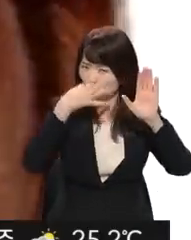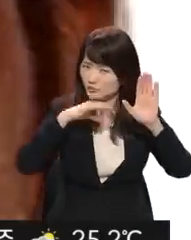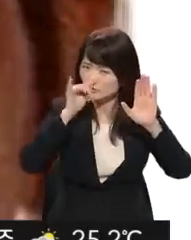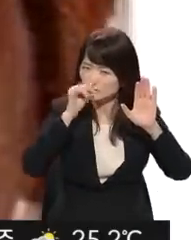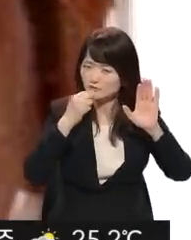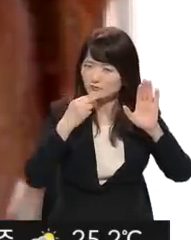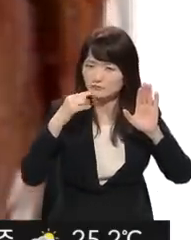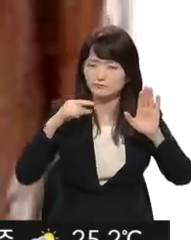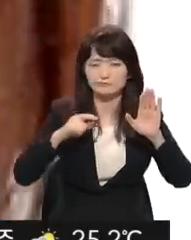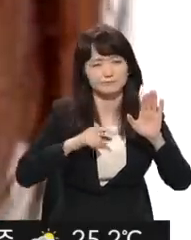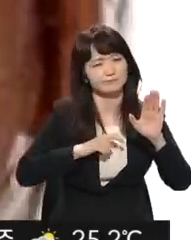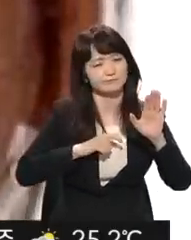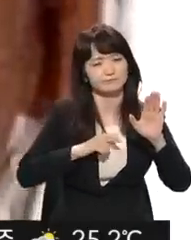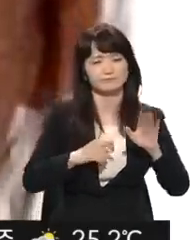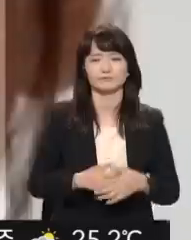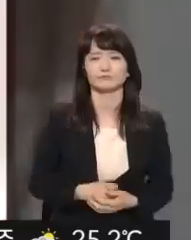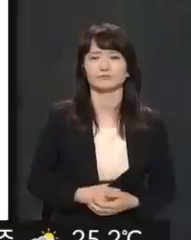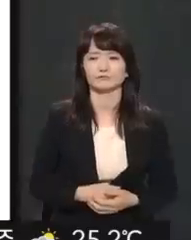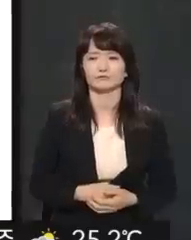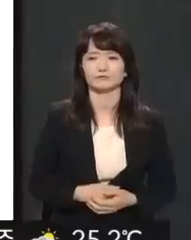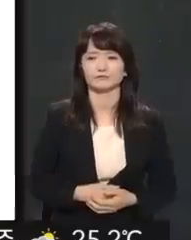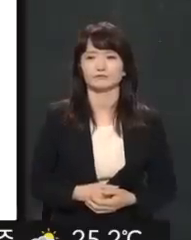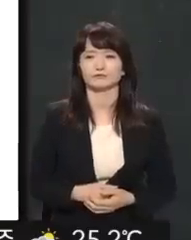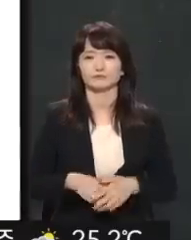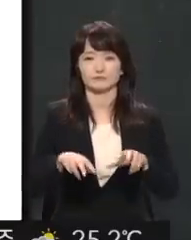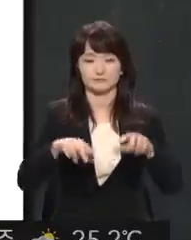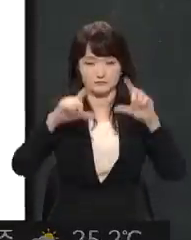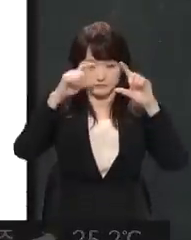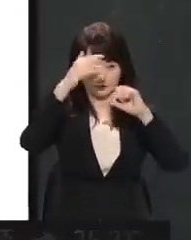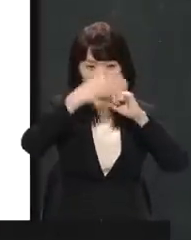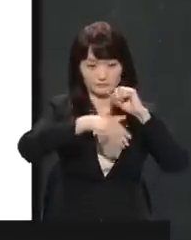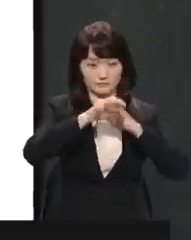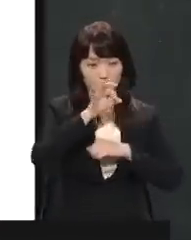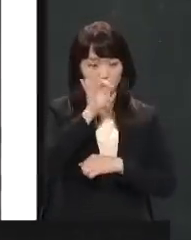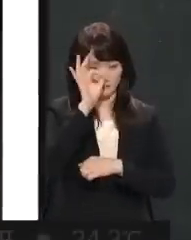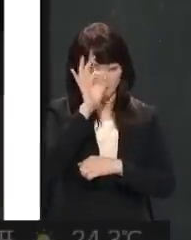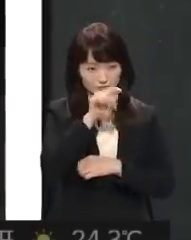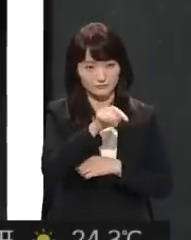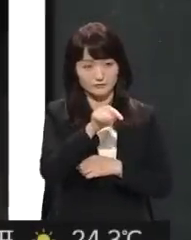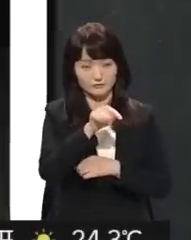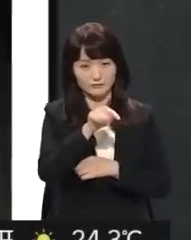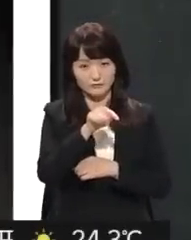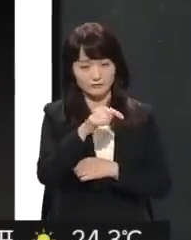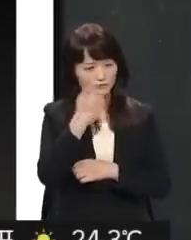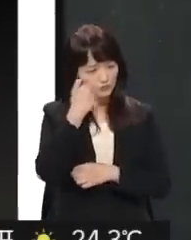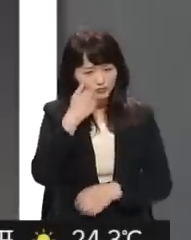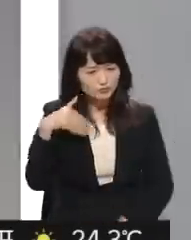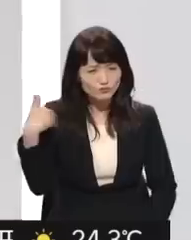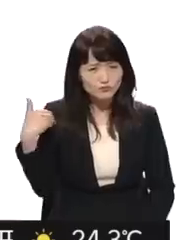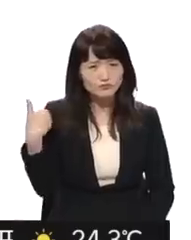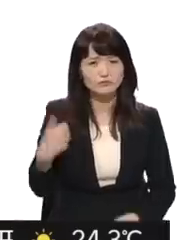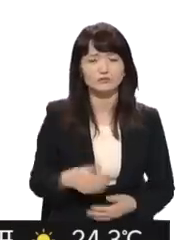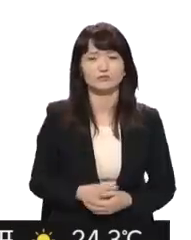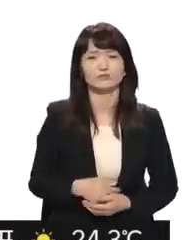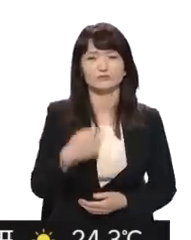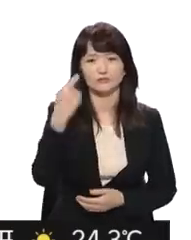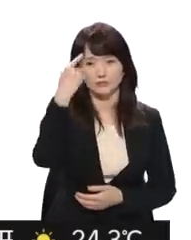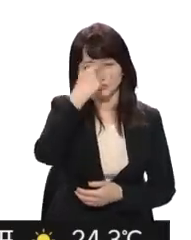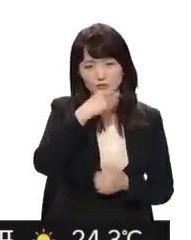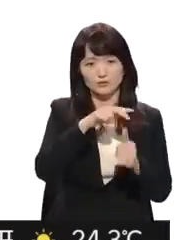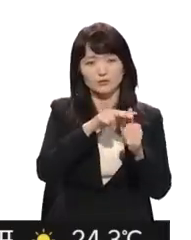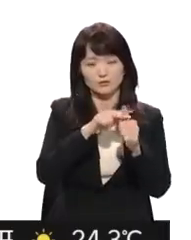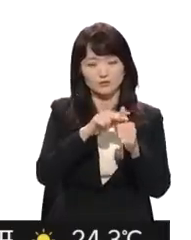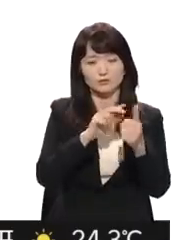건지 또 의문이 되는 부분입니다 동창들이 지금 저 사진을 보고 어 못 알아봤다 신상공개 당시나 사진을